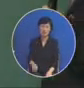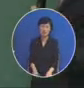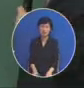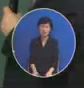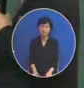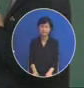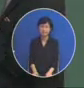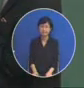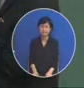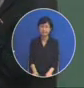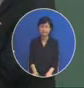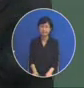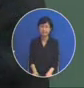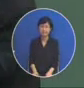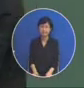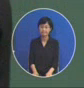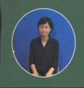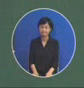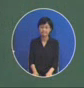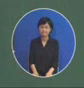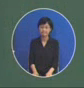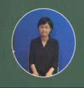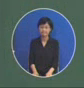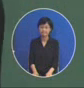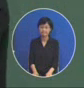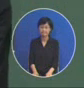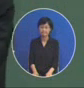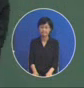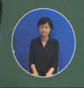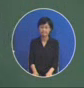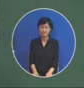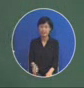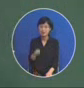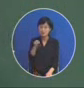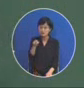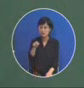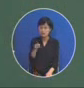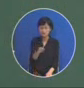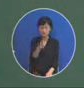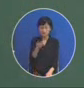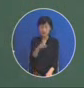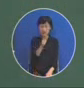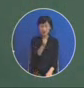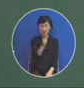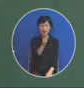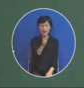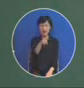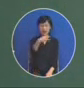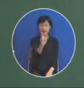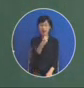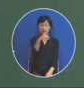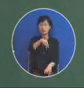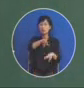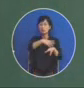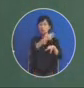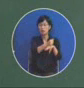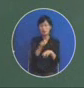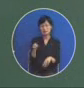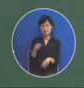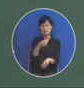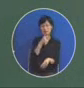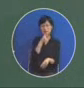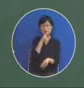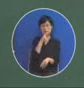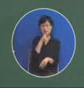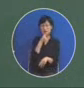that it was also his temple that they called it, or the second temple that they built. 헤롯이 이걸 없애버렸어요. And then Herod got rid of